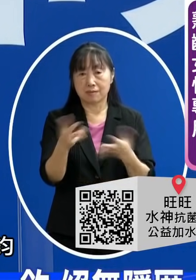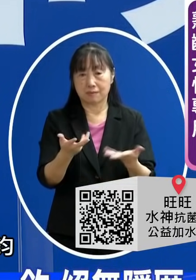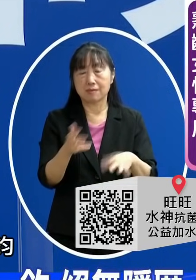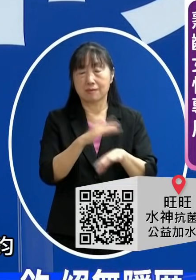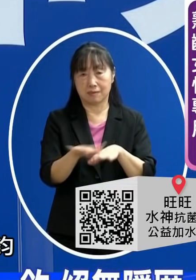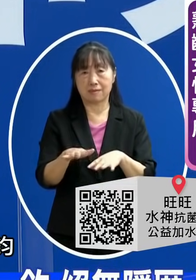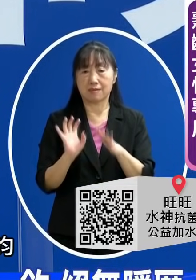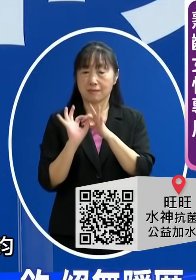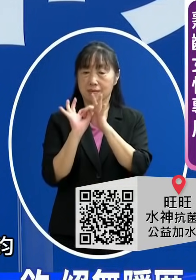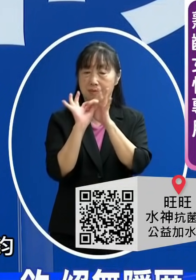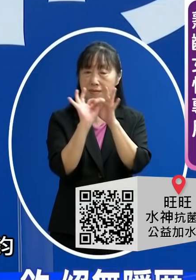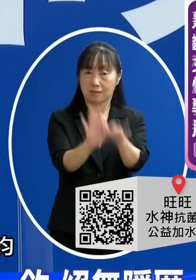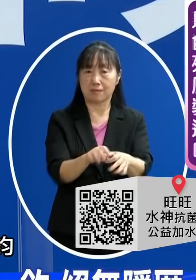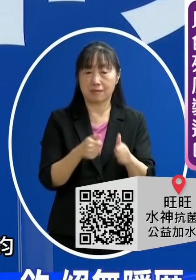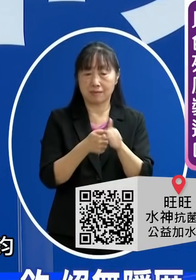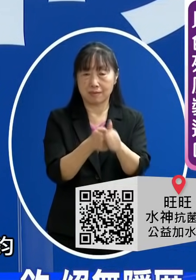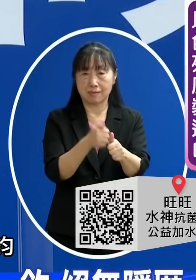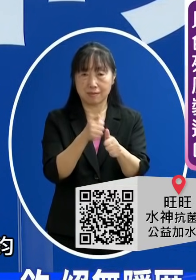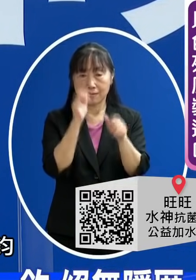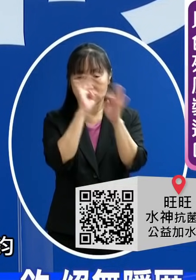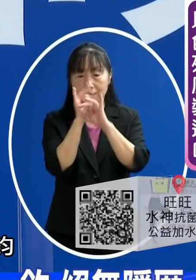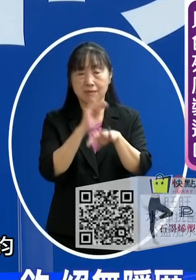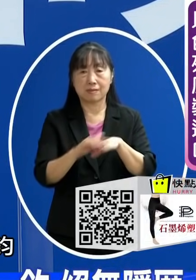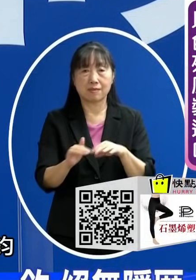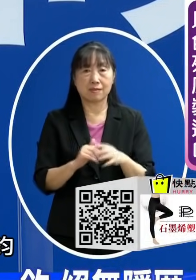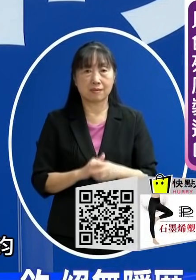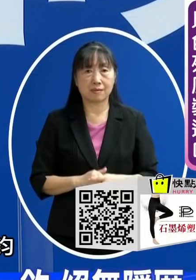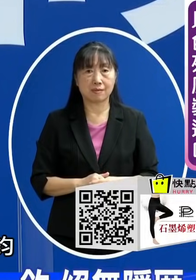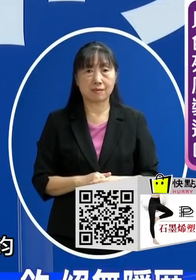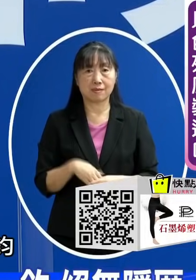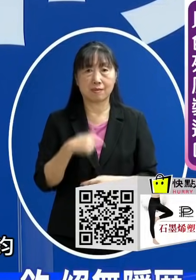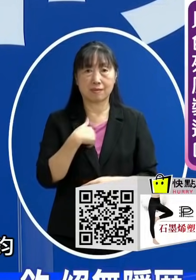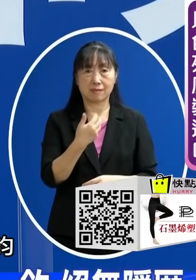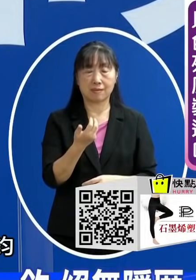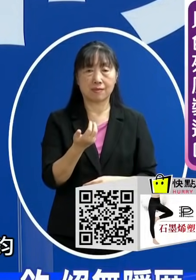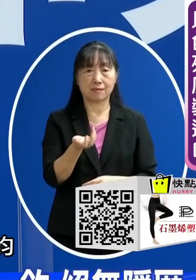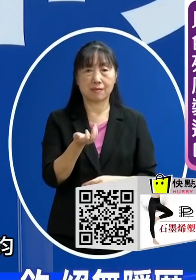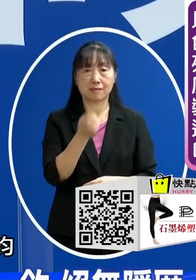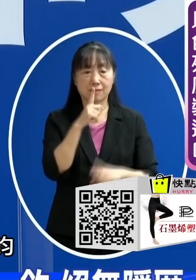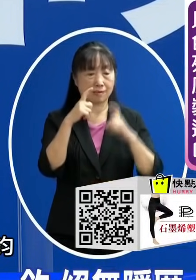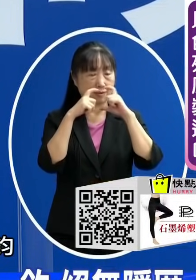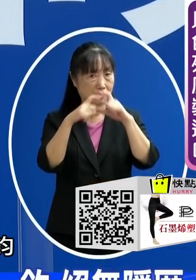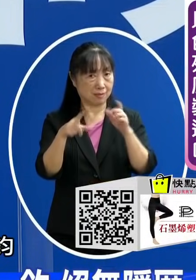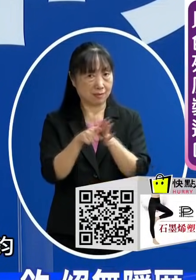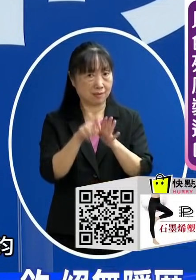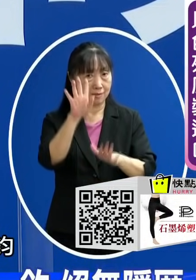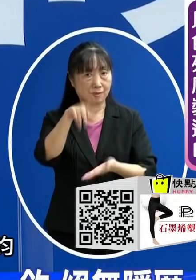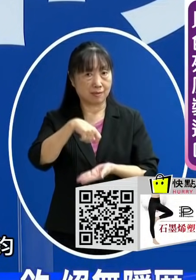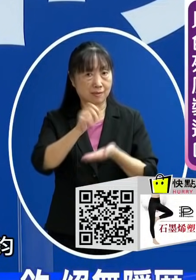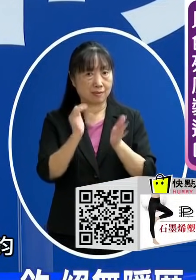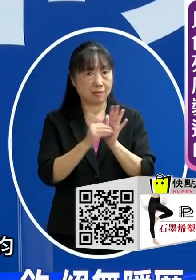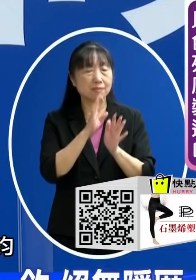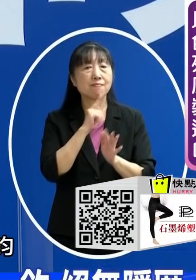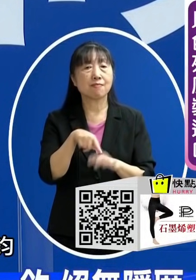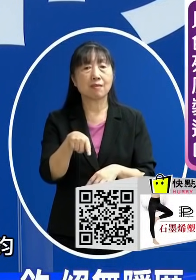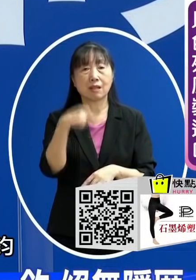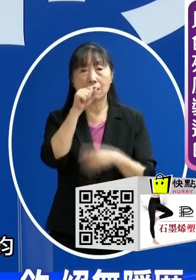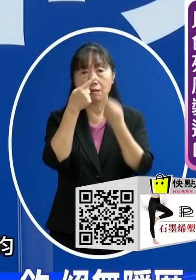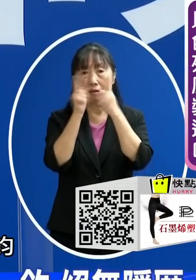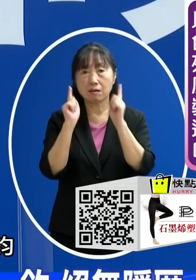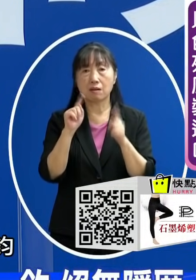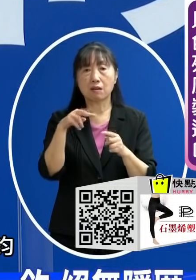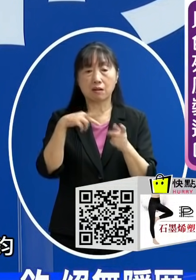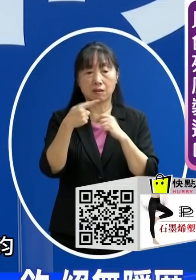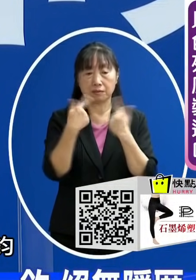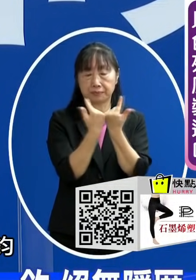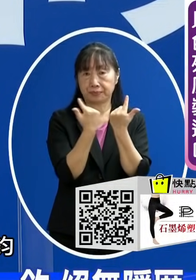的追下去。不过我要特别强调是说，刚刚我在回复当中我特别提到台大跟台北的联医，其实